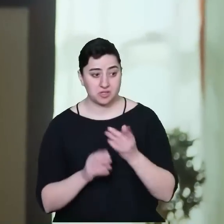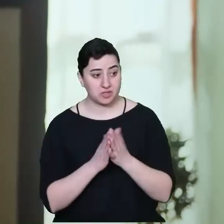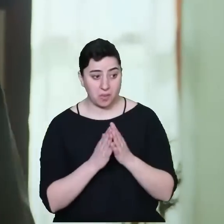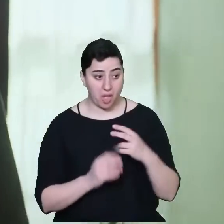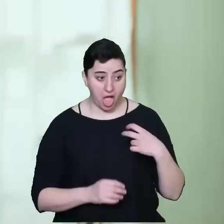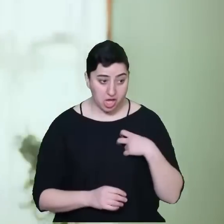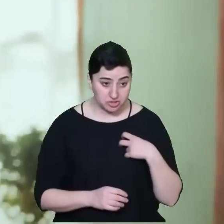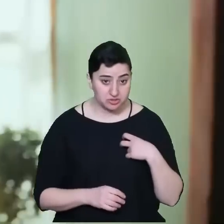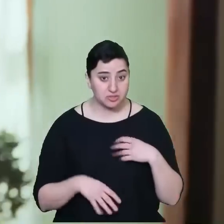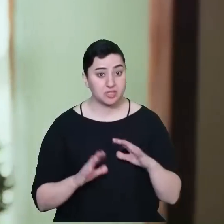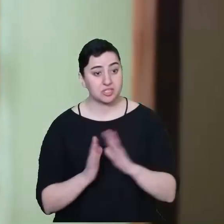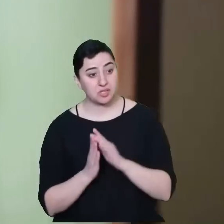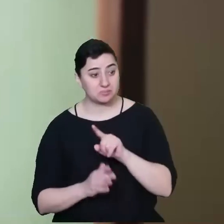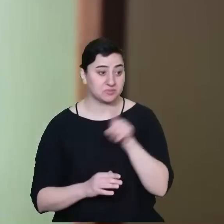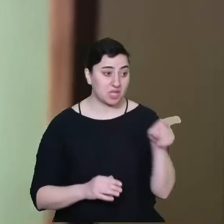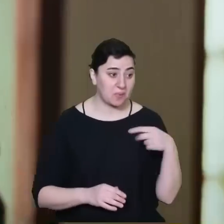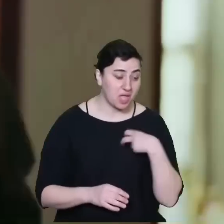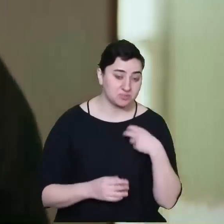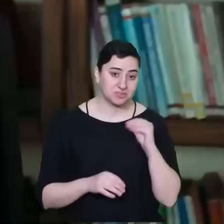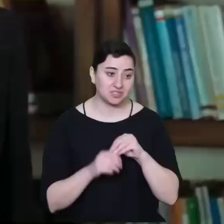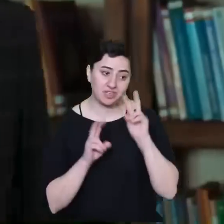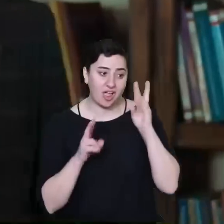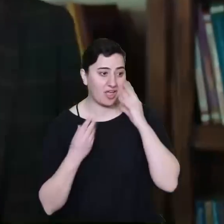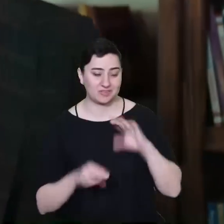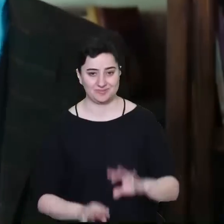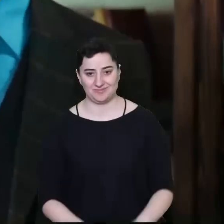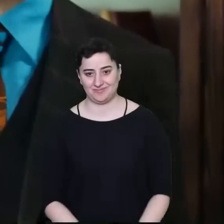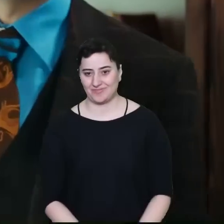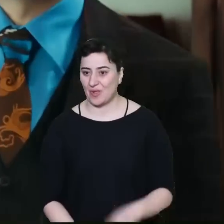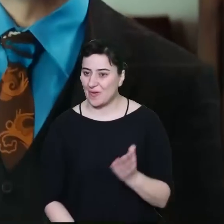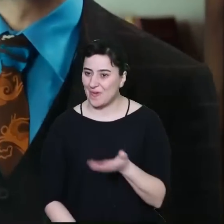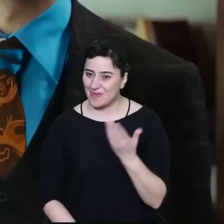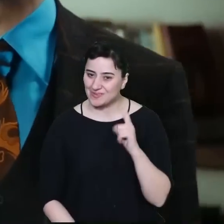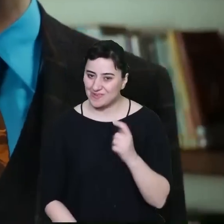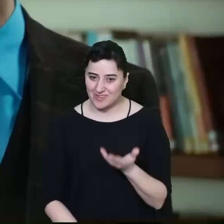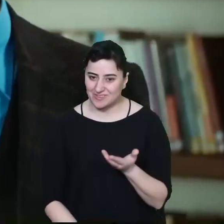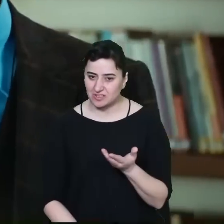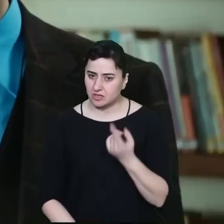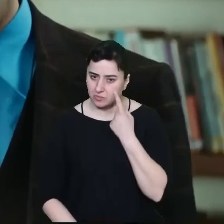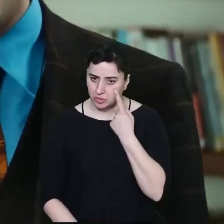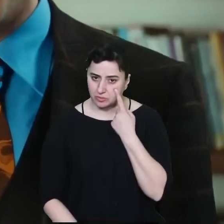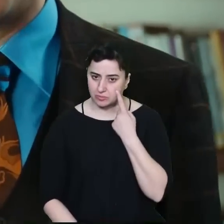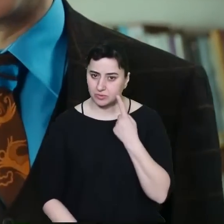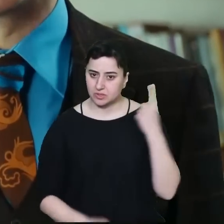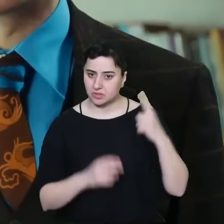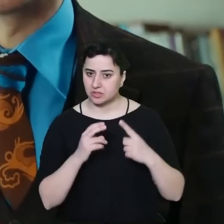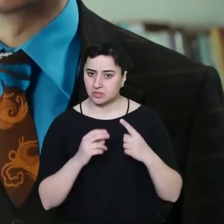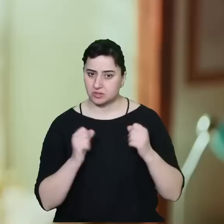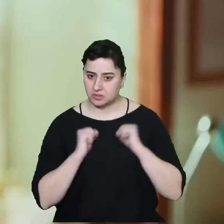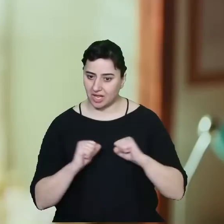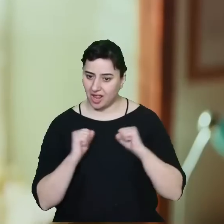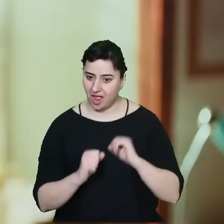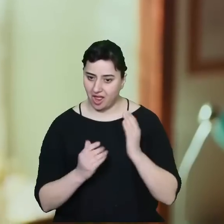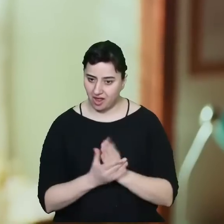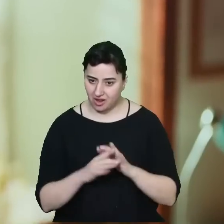aşıksın? Kitaplar mı sana aşık bilemedim hocam. Oo Cevat. Bakıyorum Saaf İsmail Efendi'nin dersine